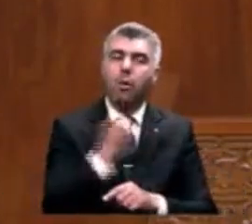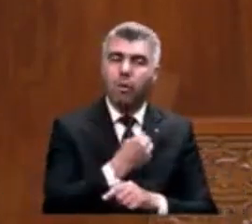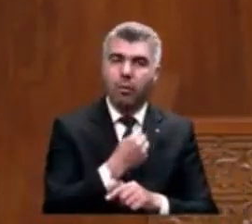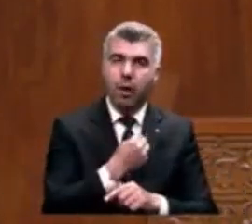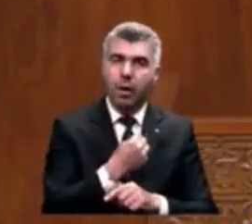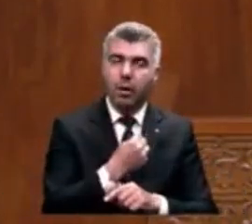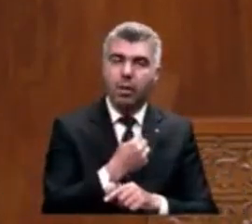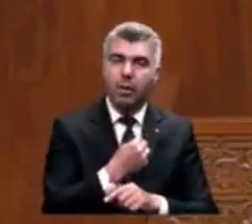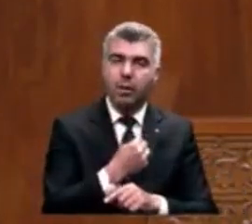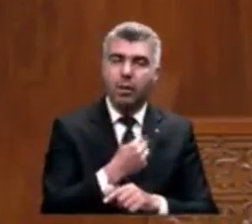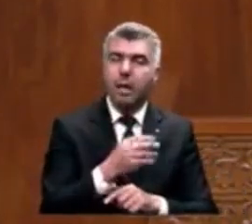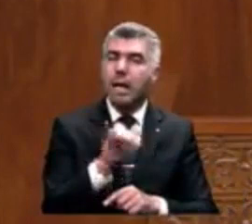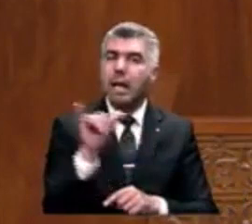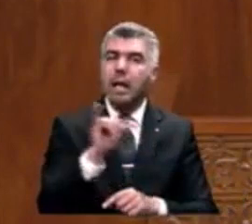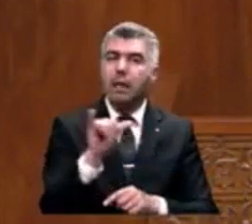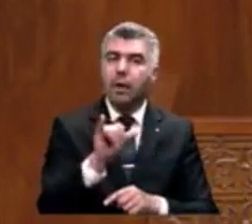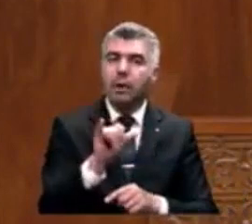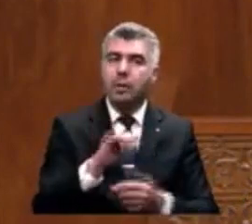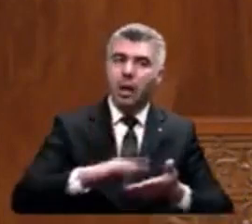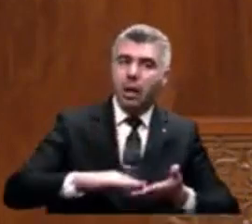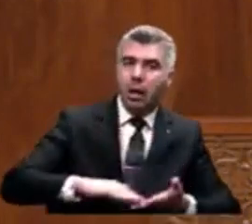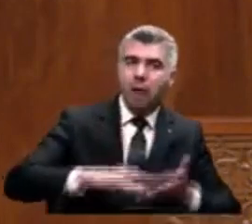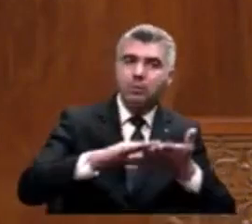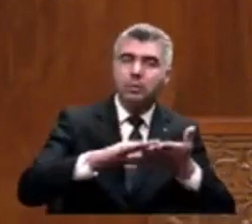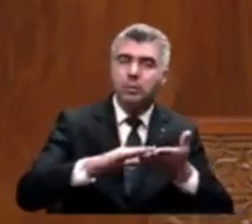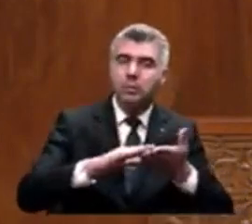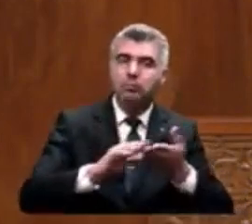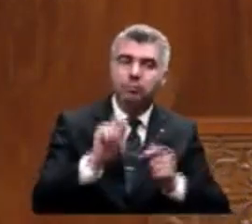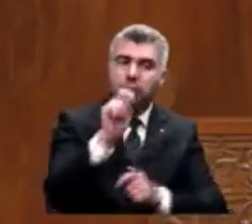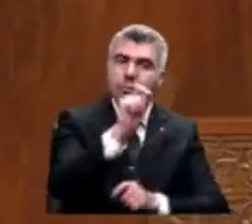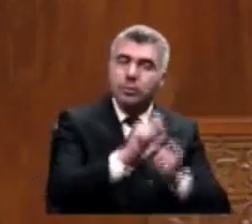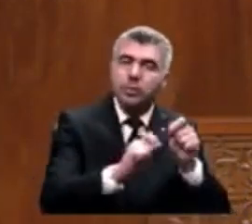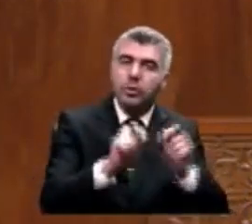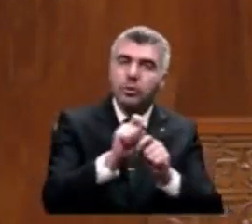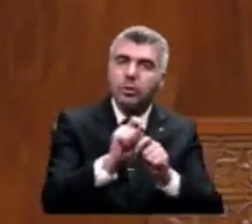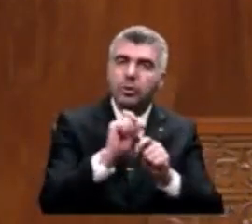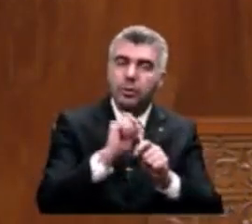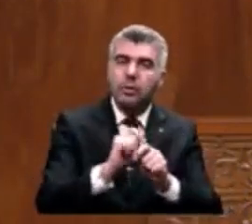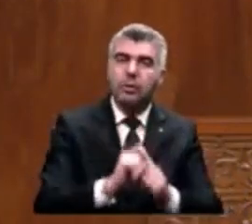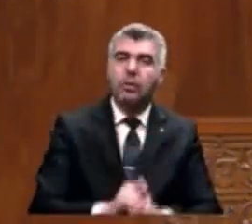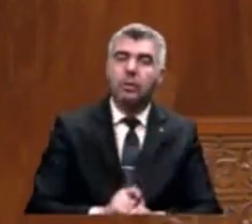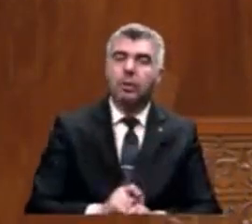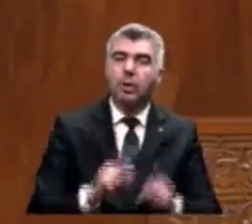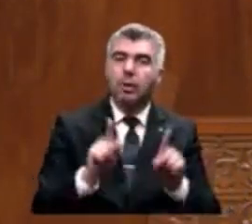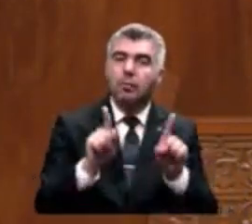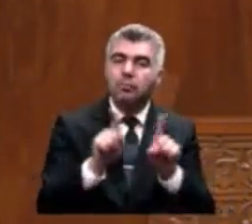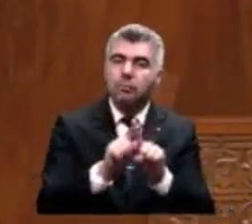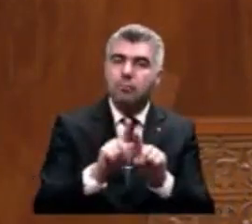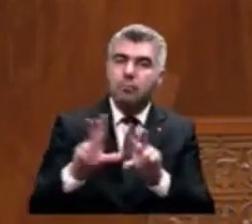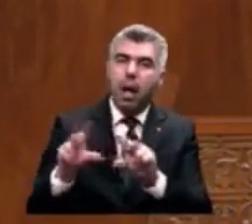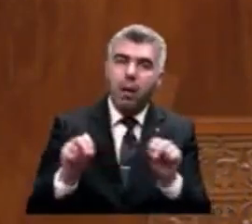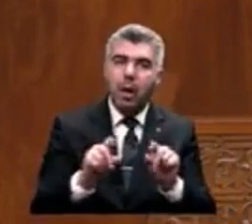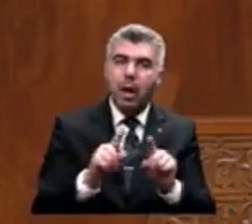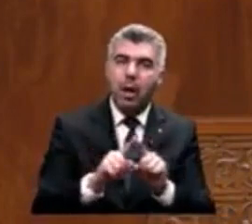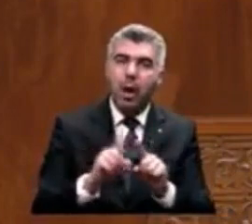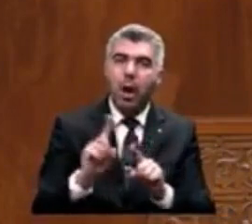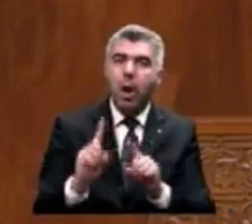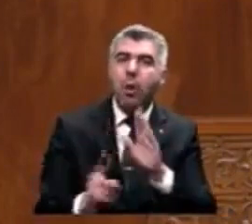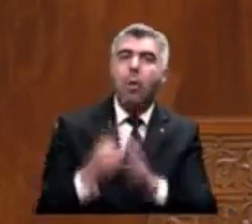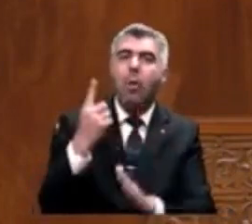وتخدم كيفاش نحسنوا الجودة ديالها وكيفاش نردوا رهان ديال الثقة